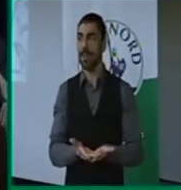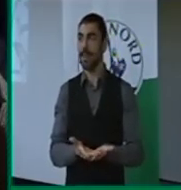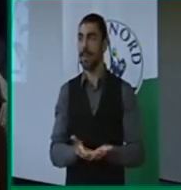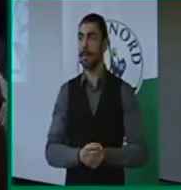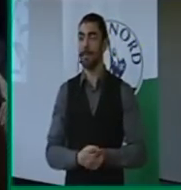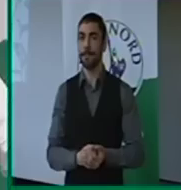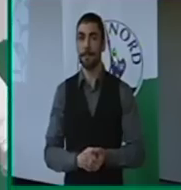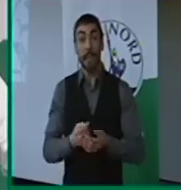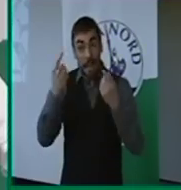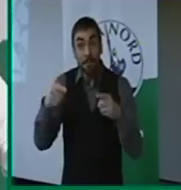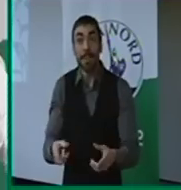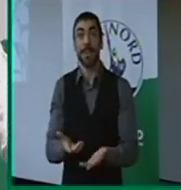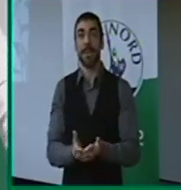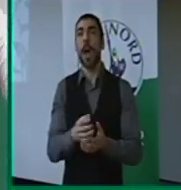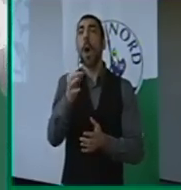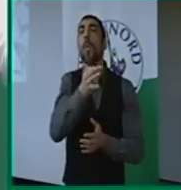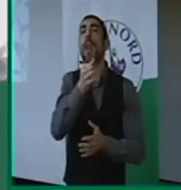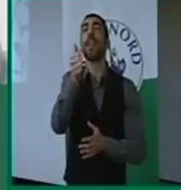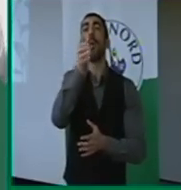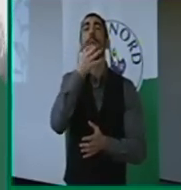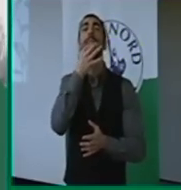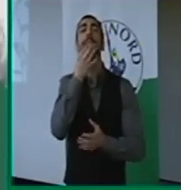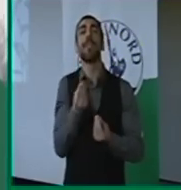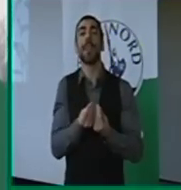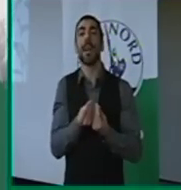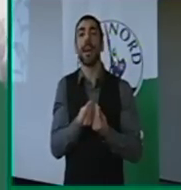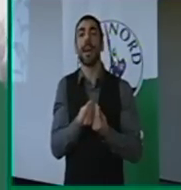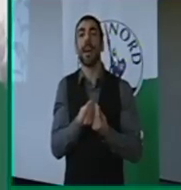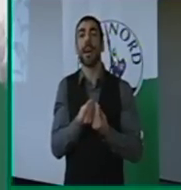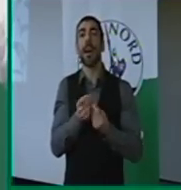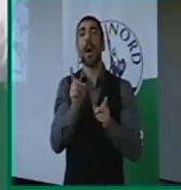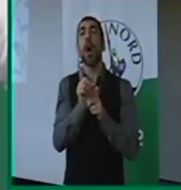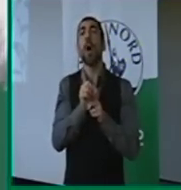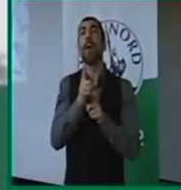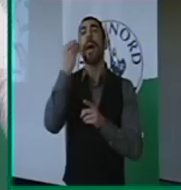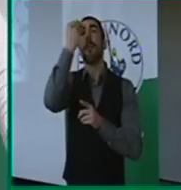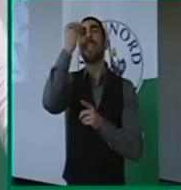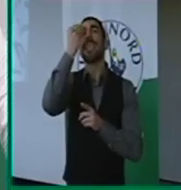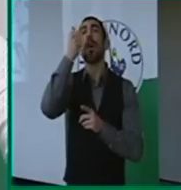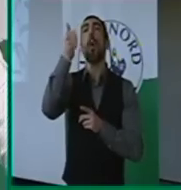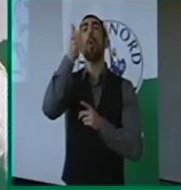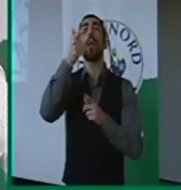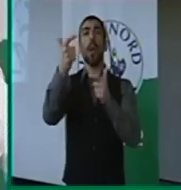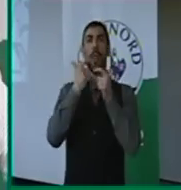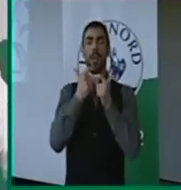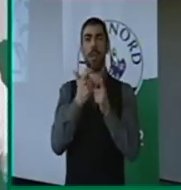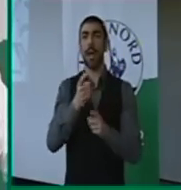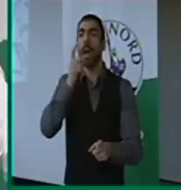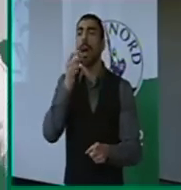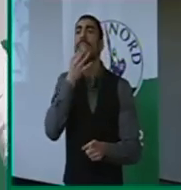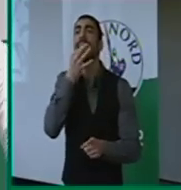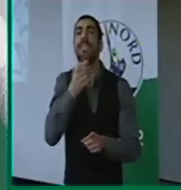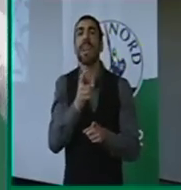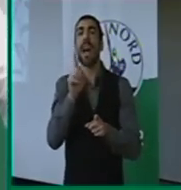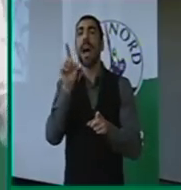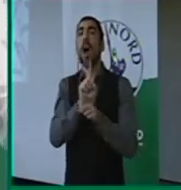questo la moneta unica serve a imporre un pensiero unico serve a fare un